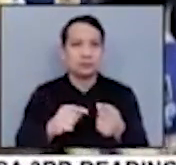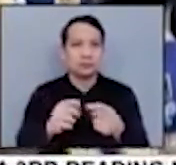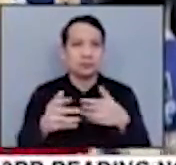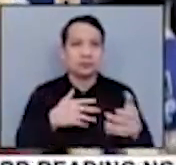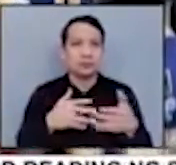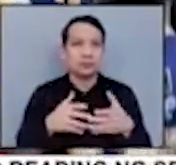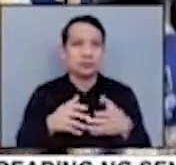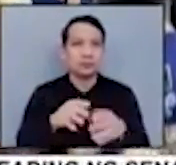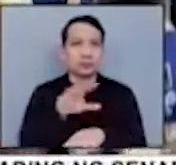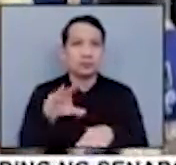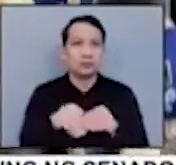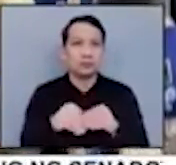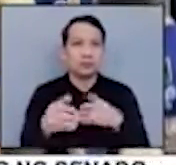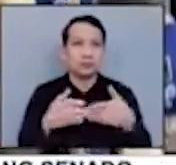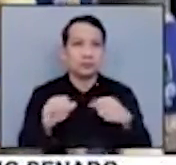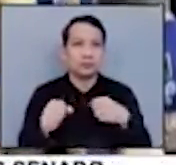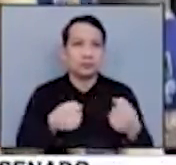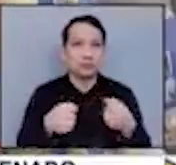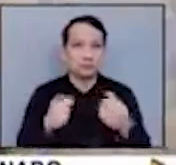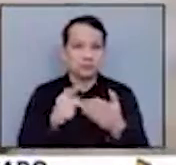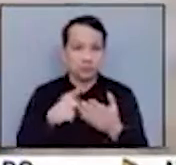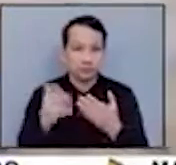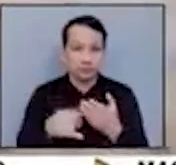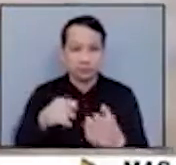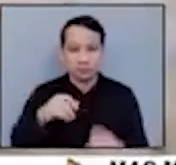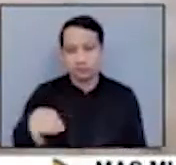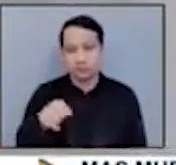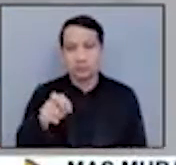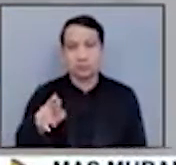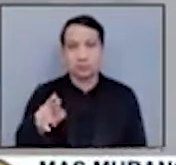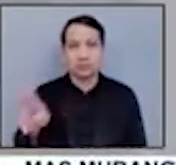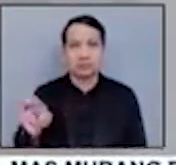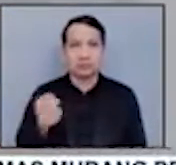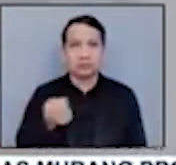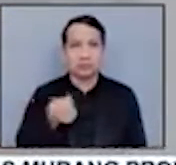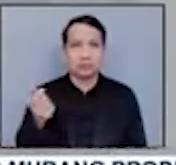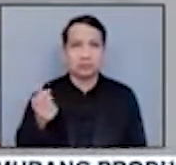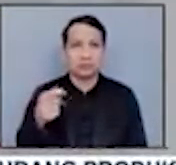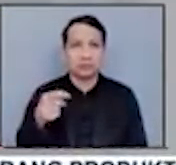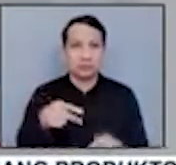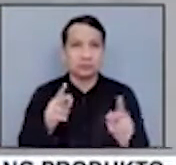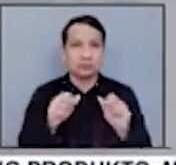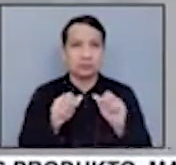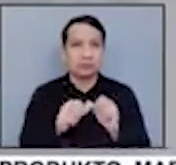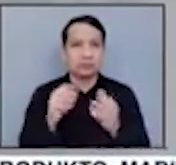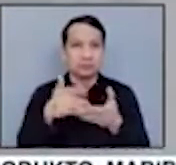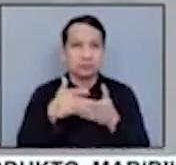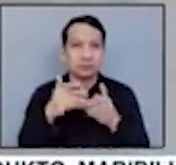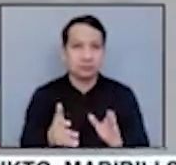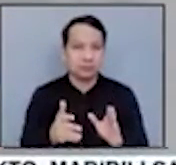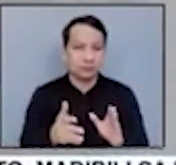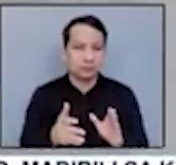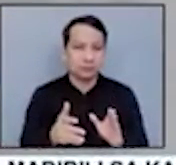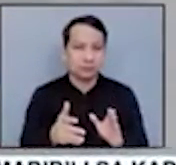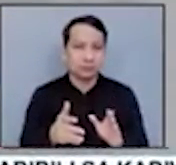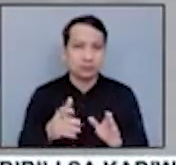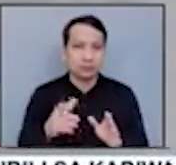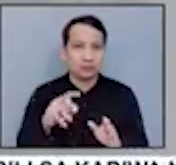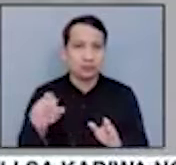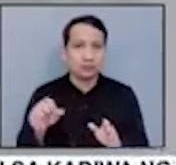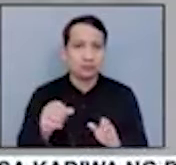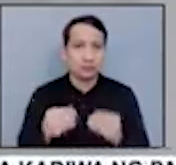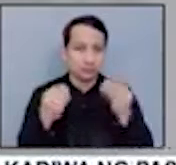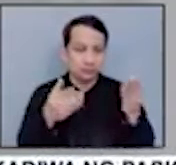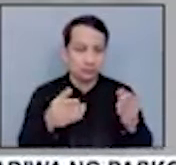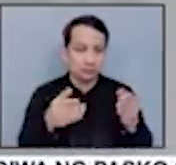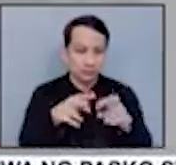sa anumang sports program ng JRU. Tinanggalan din ng pribilehiyo bilang student-athlete si Amores. Kinakailangan din siyang sumailalim